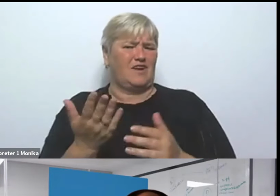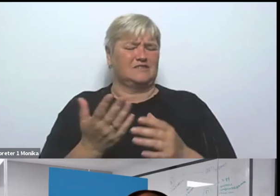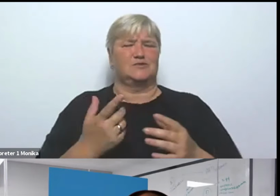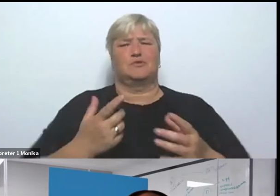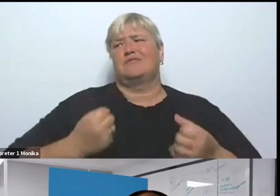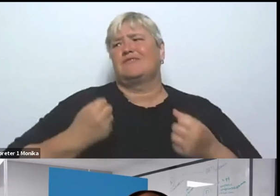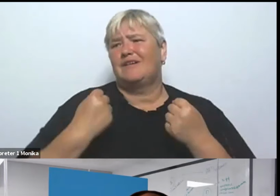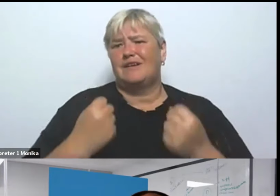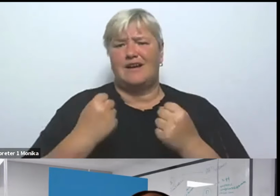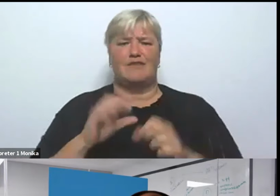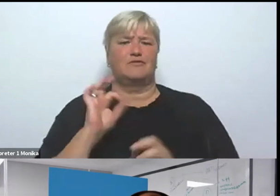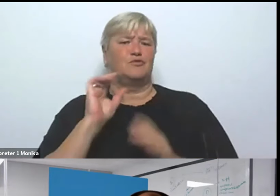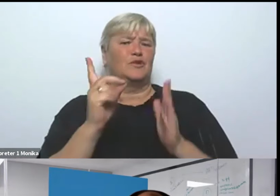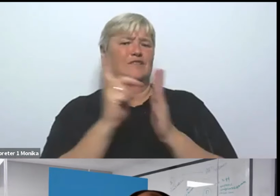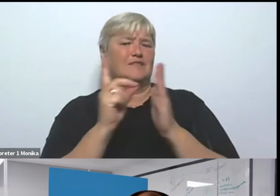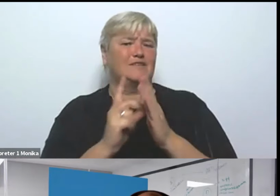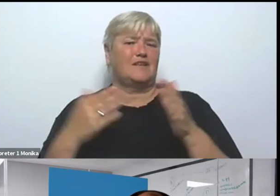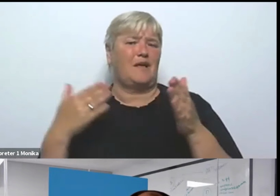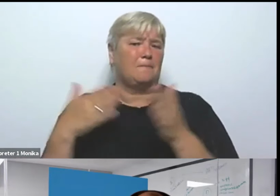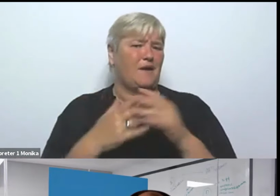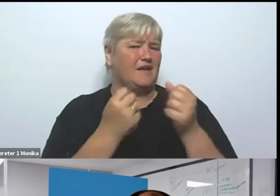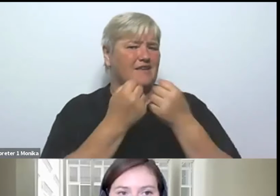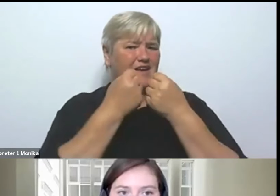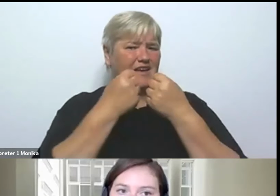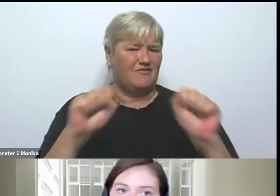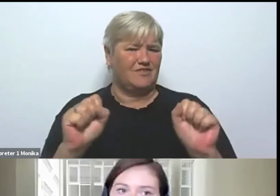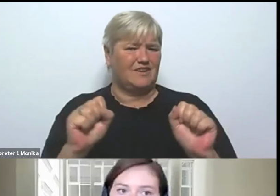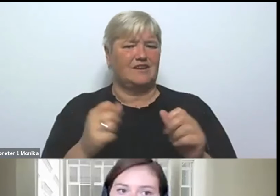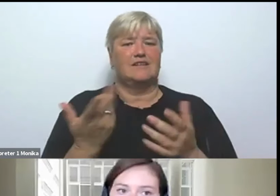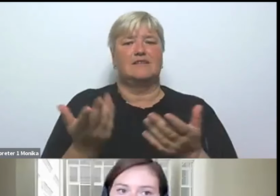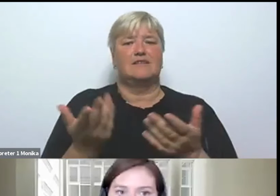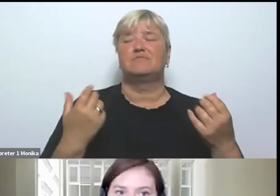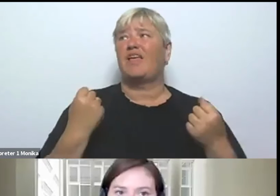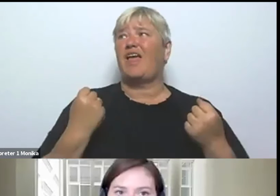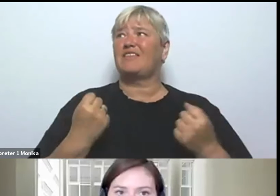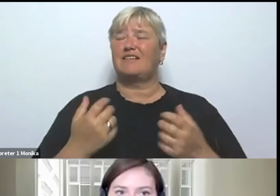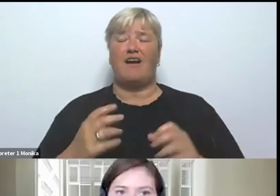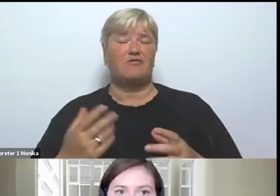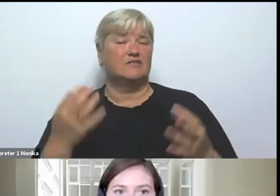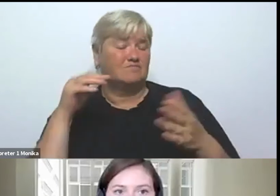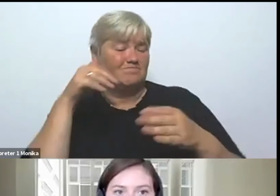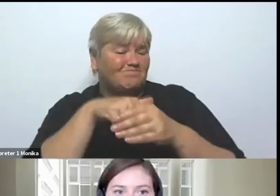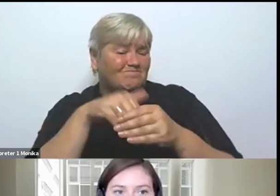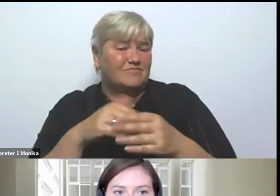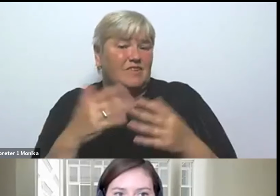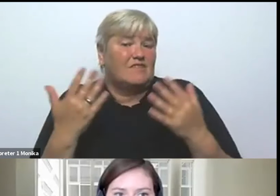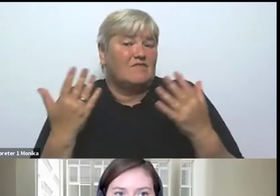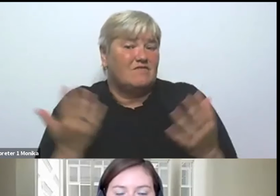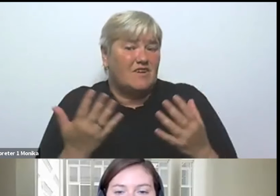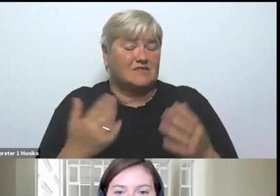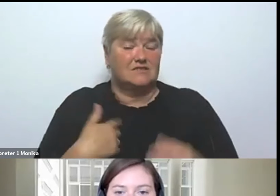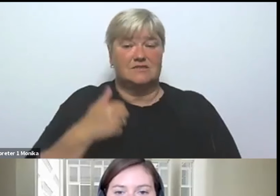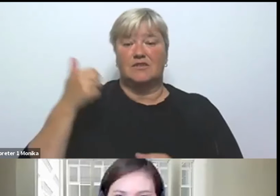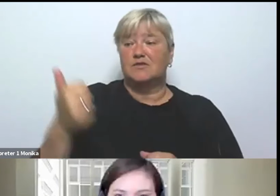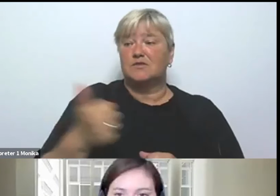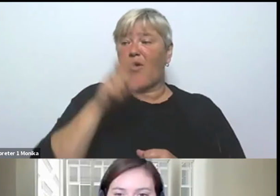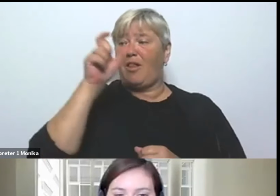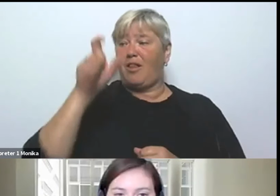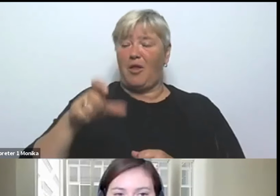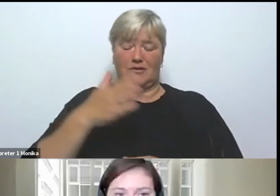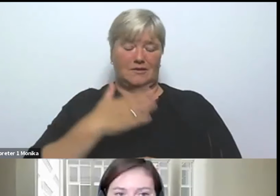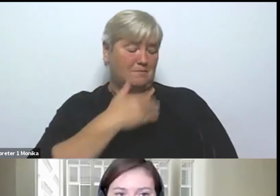der digitalen Barrierefreiheit. Was für eine Energie steckt denn da drin? Und ich habe super Leute an meiner Seite. Ich